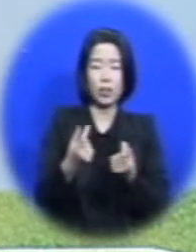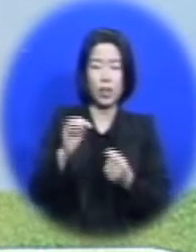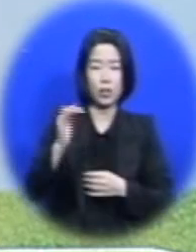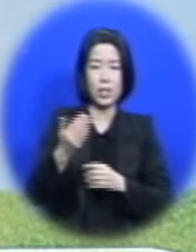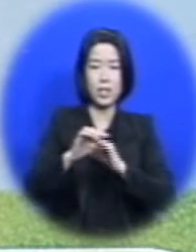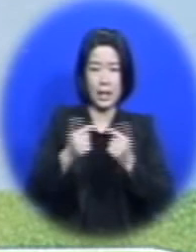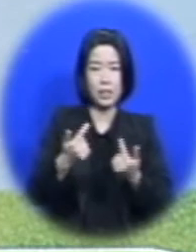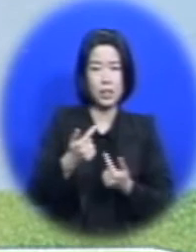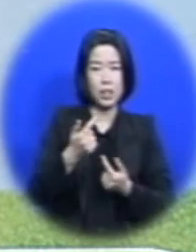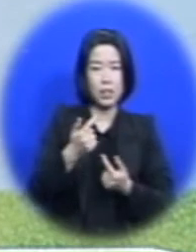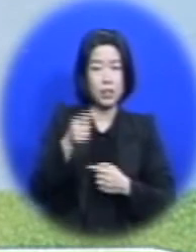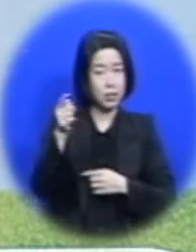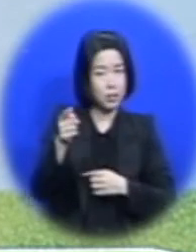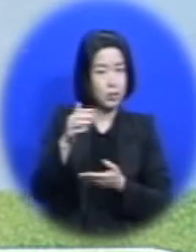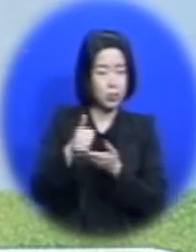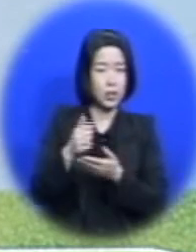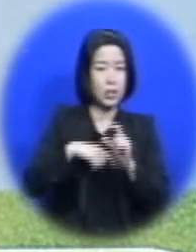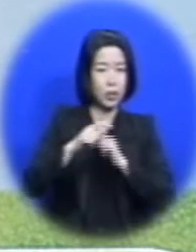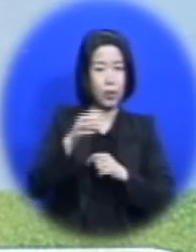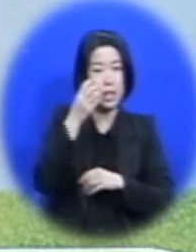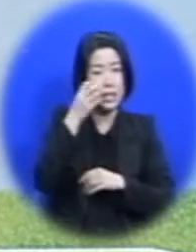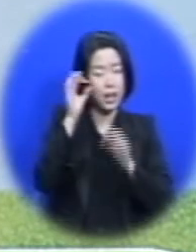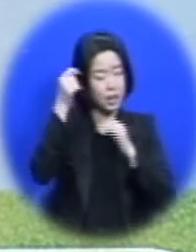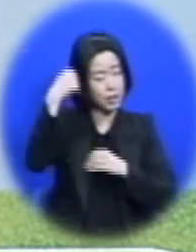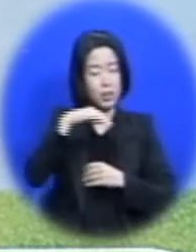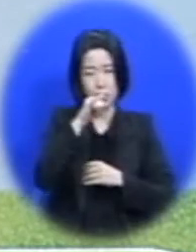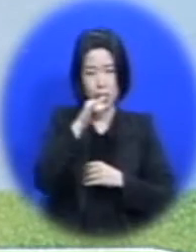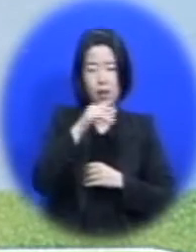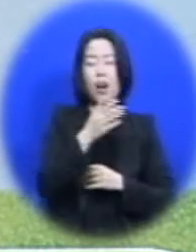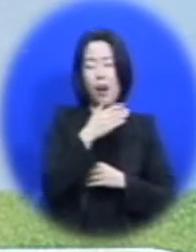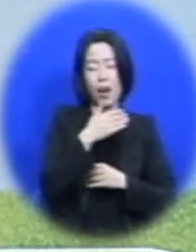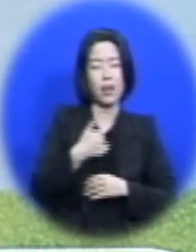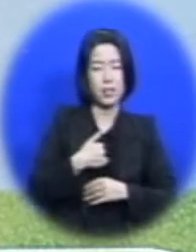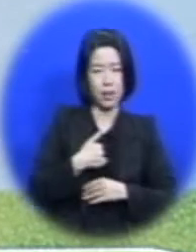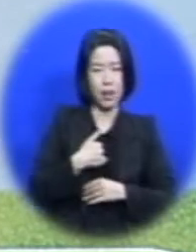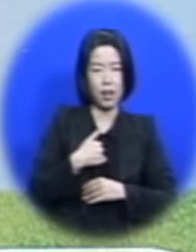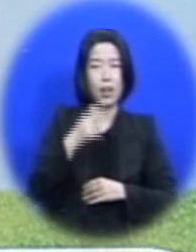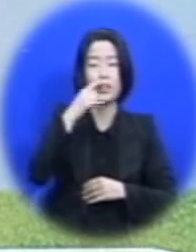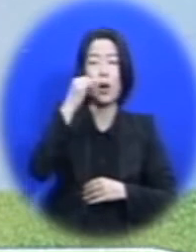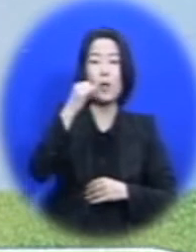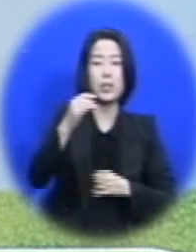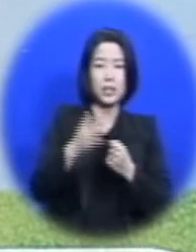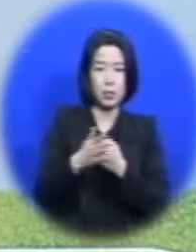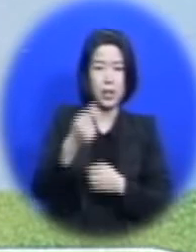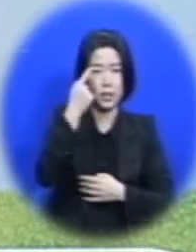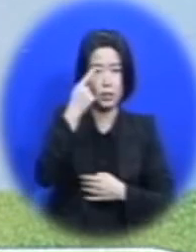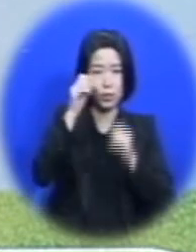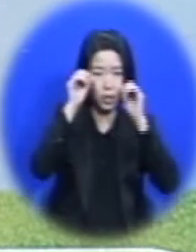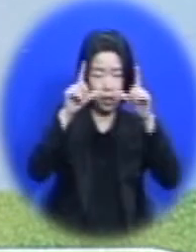그 분이 좀 이상할 정도 에요 그때 어머님 때문에 제게 그 눈이 열려 구나